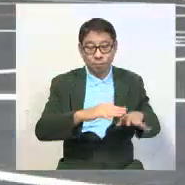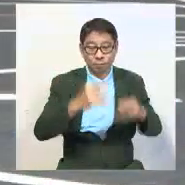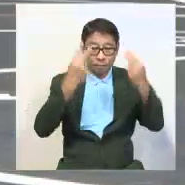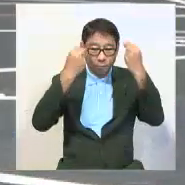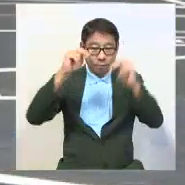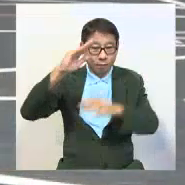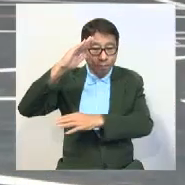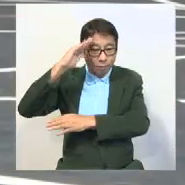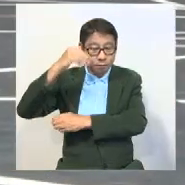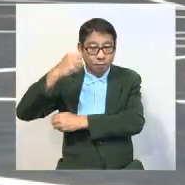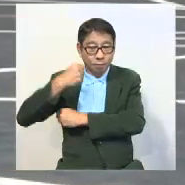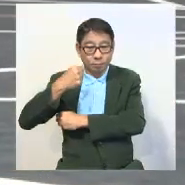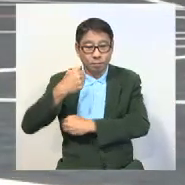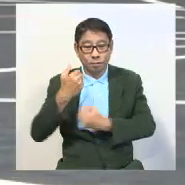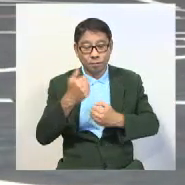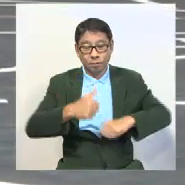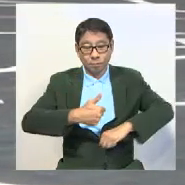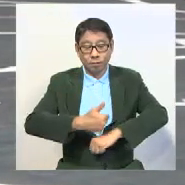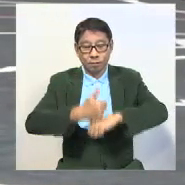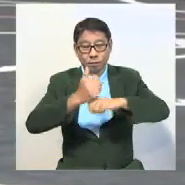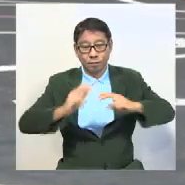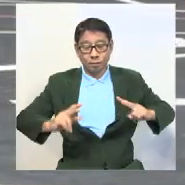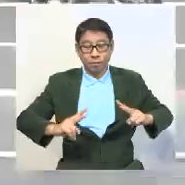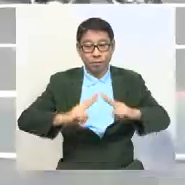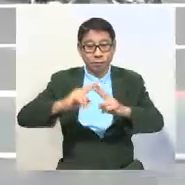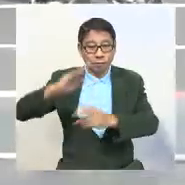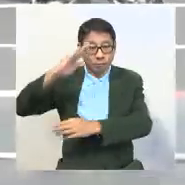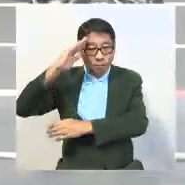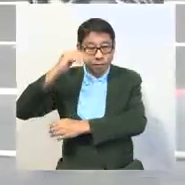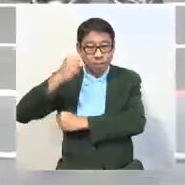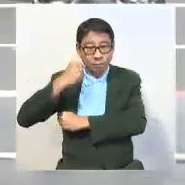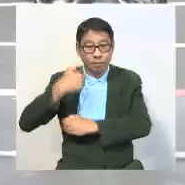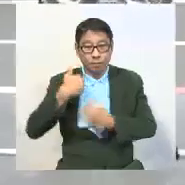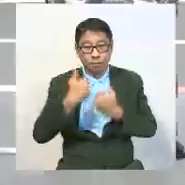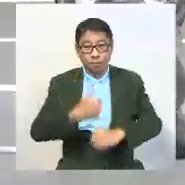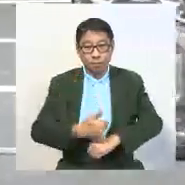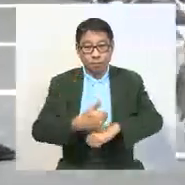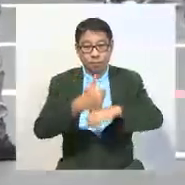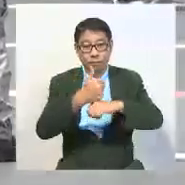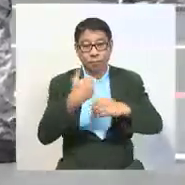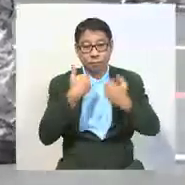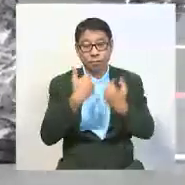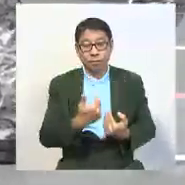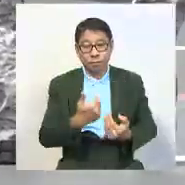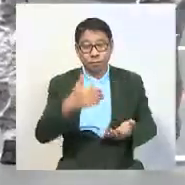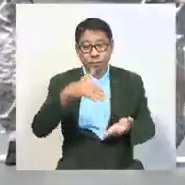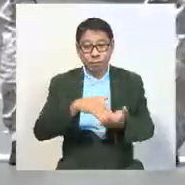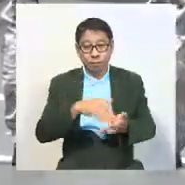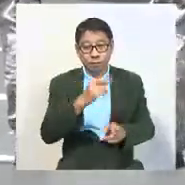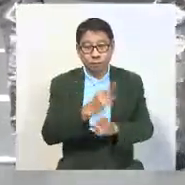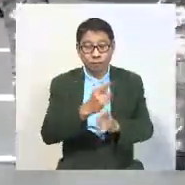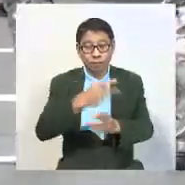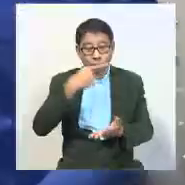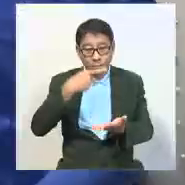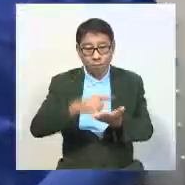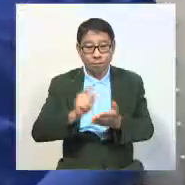พลเอกประยุทธ์จันทร์โอชานายกรัฐมนตรีและรัฐมนตรีว่าการกระทรวงกลาโหมในฐานะผู้อำนวยการศูนย์อำนวยการรักษาผลประโยชน์ของ